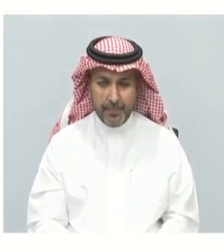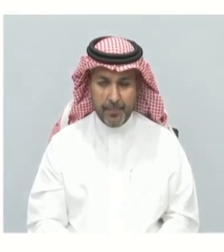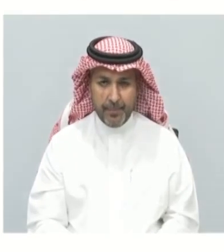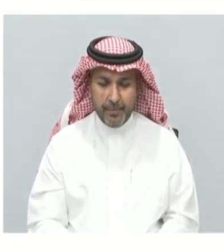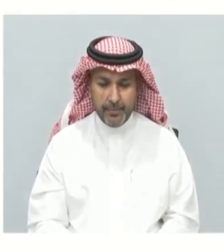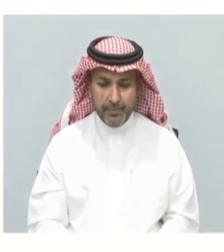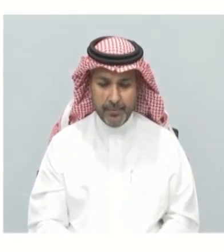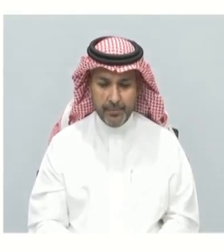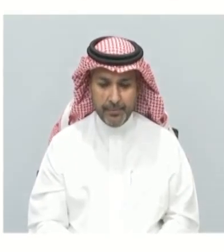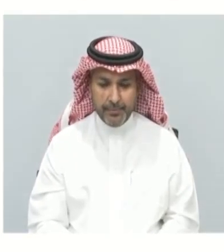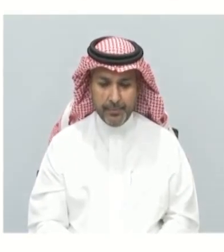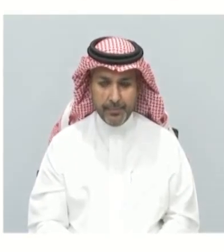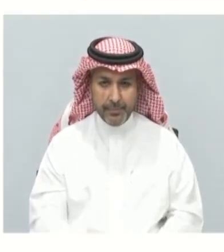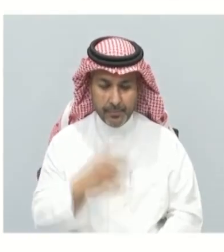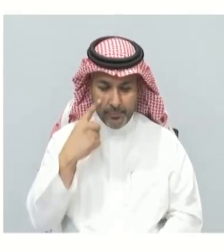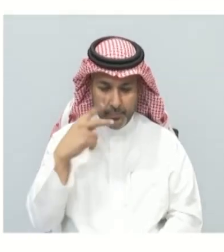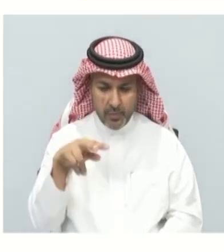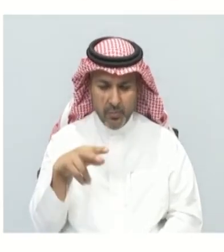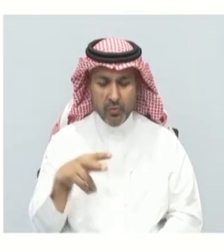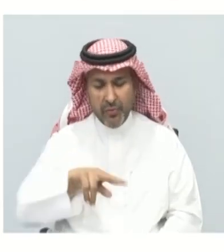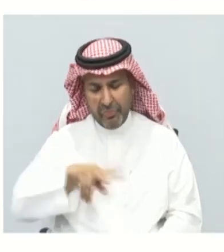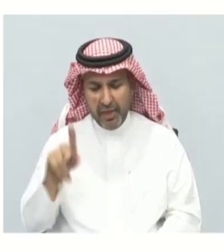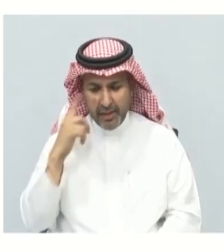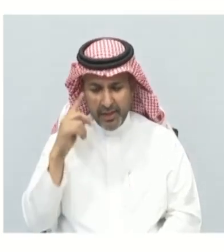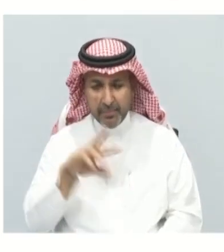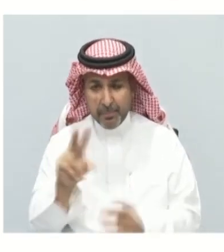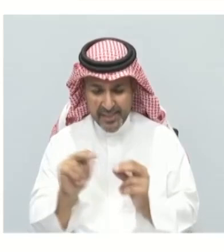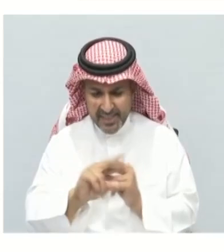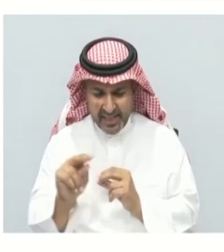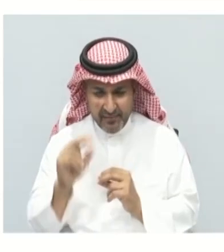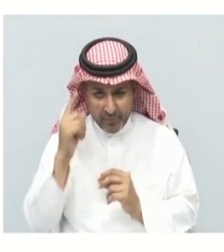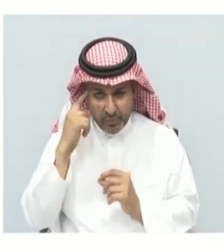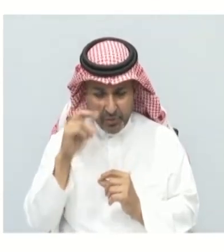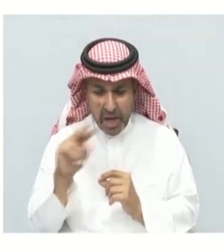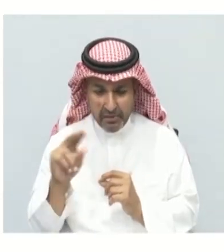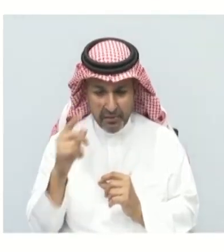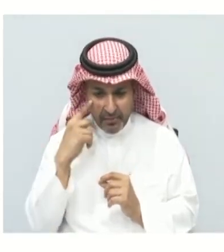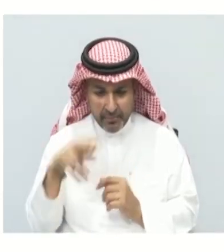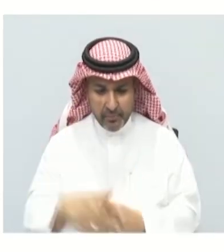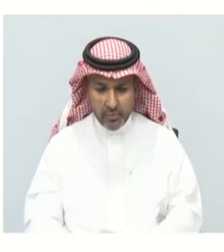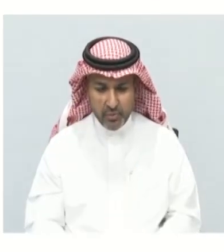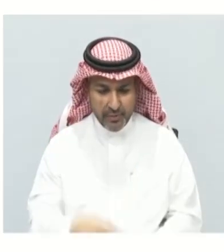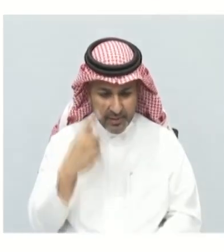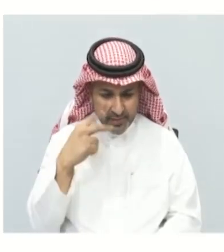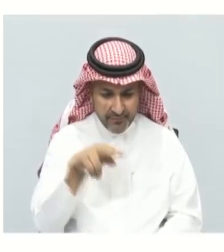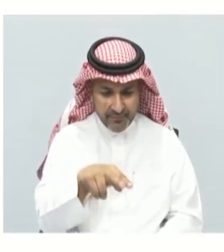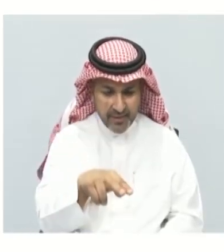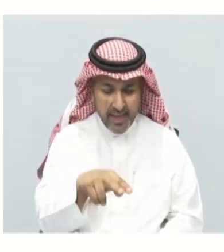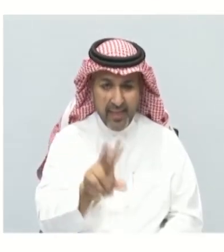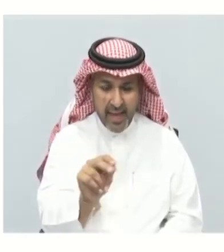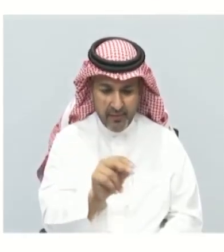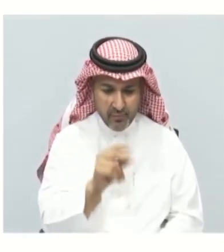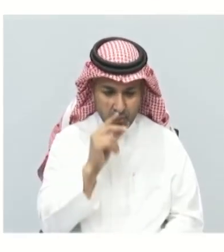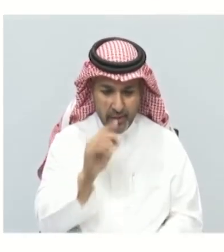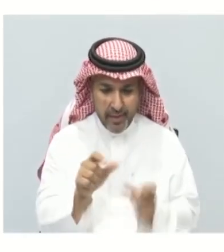هذه التجربه باستخدام ادوات بديله جميله ورائعه تستطيع عزيز الطالب والطالبه ان تطبقها في منزلك تامل